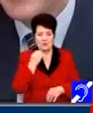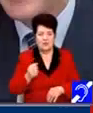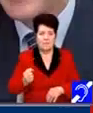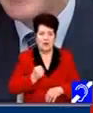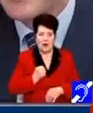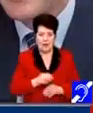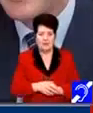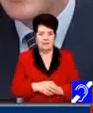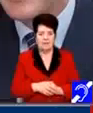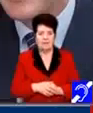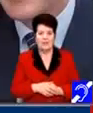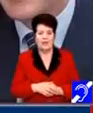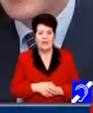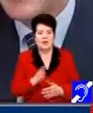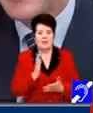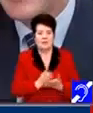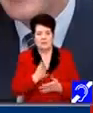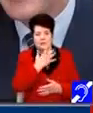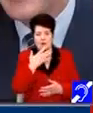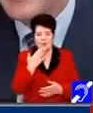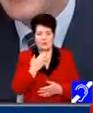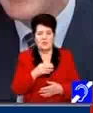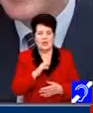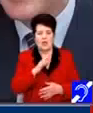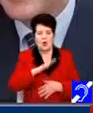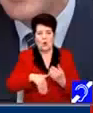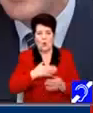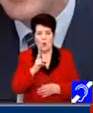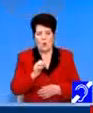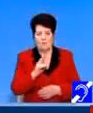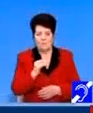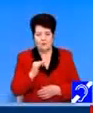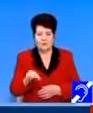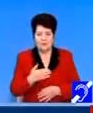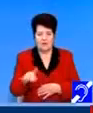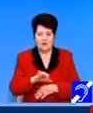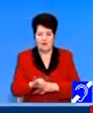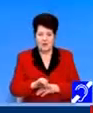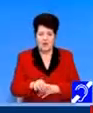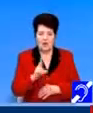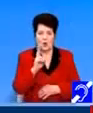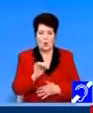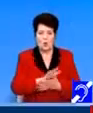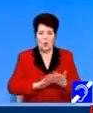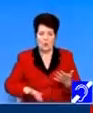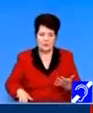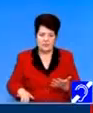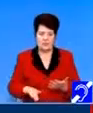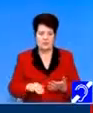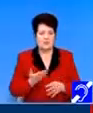păcate, generează și mai multă confuzie în afara Republicii Moldova. Dar cu consecințe legale destul